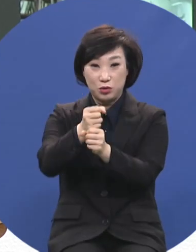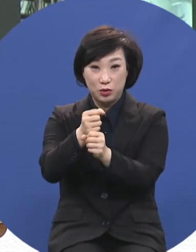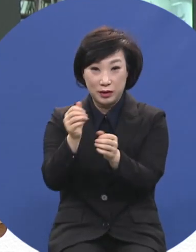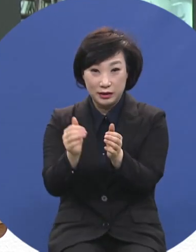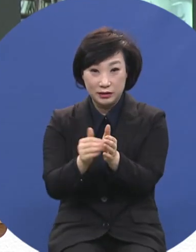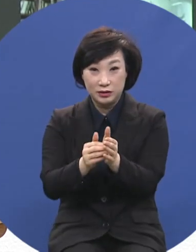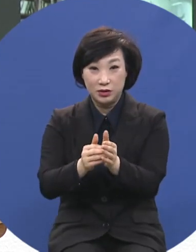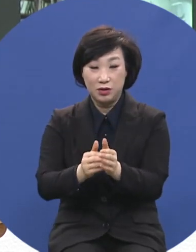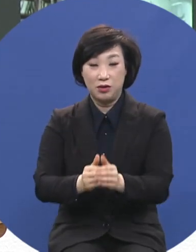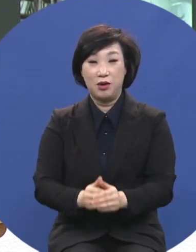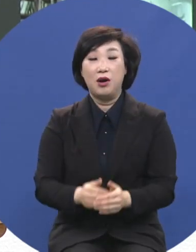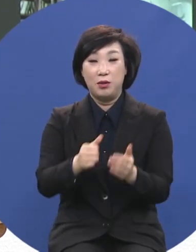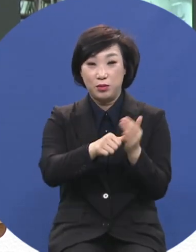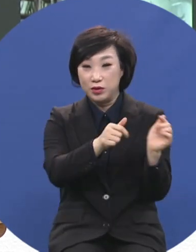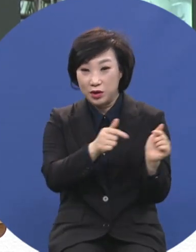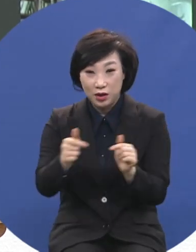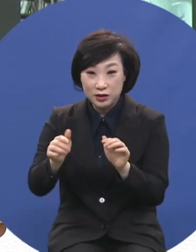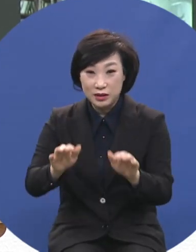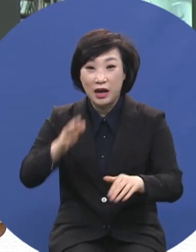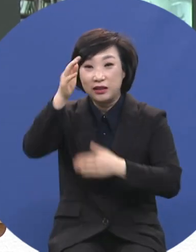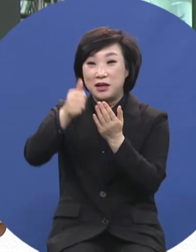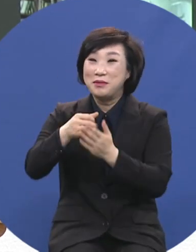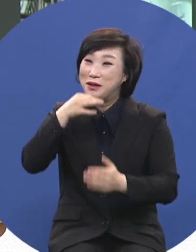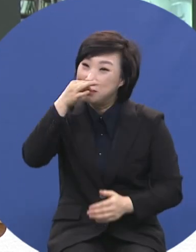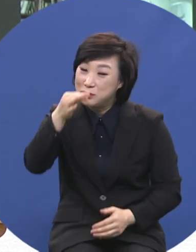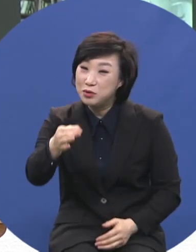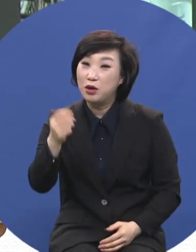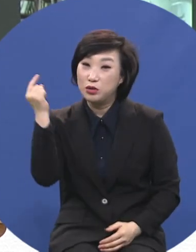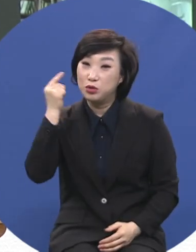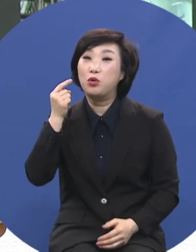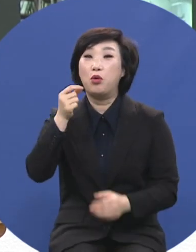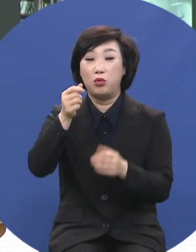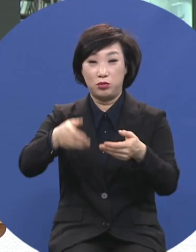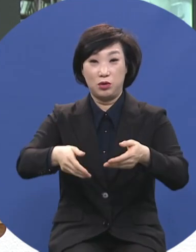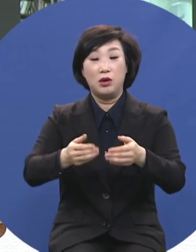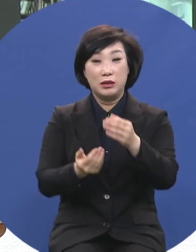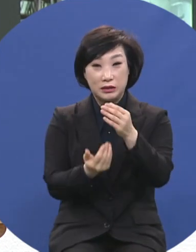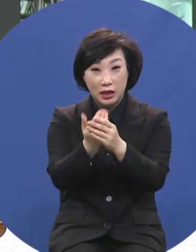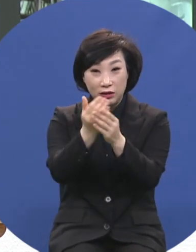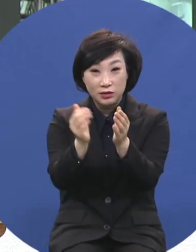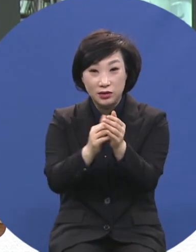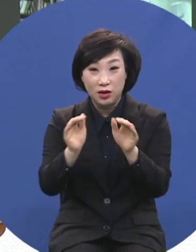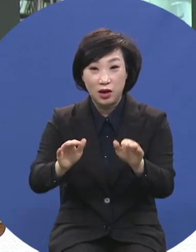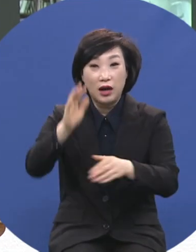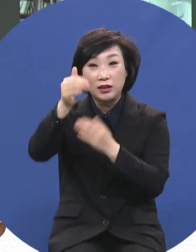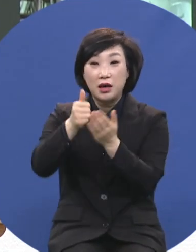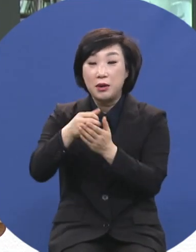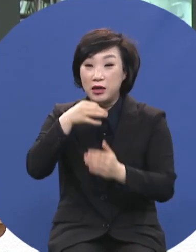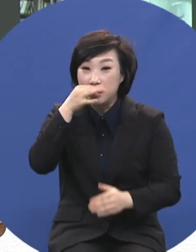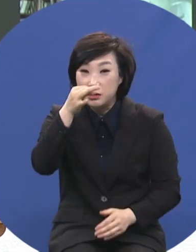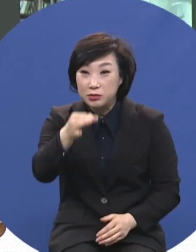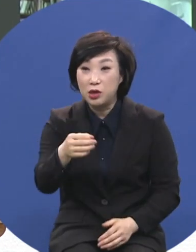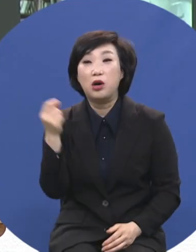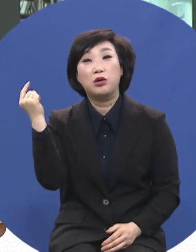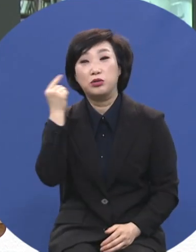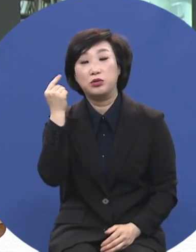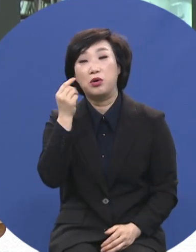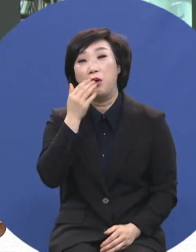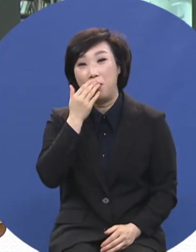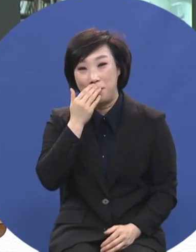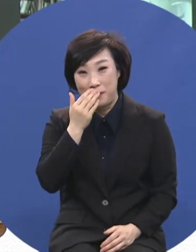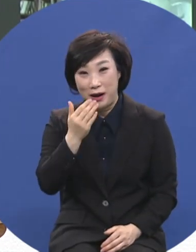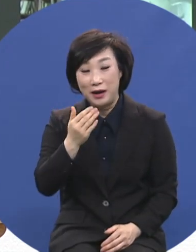창조하셨기에 만물은 하나님의 음성을 듣고 만들어졌기에 하나님의 음성을 들을 수